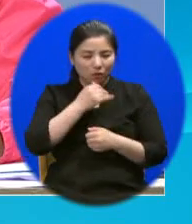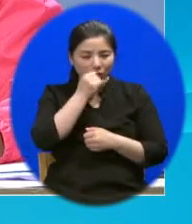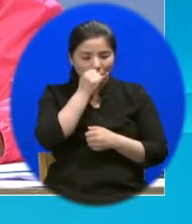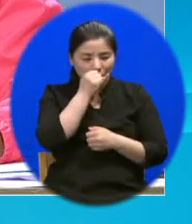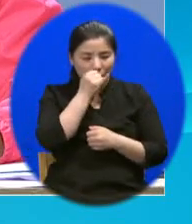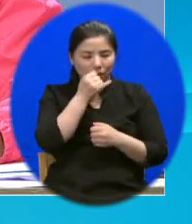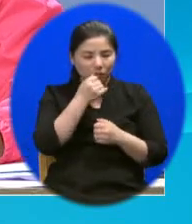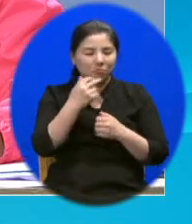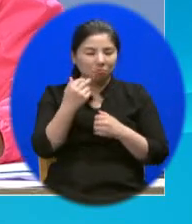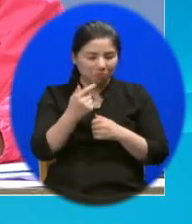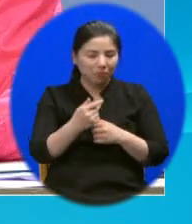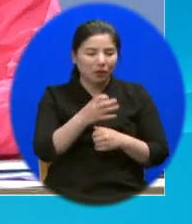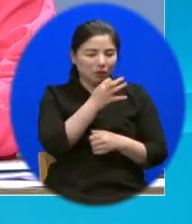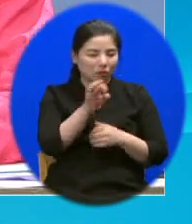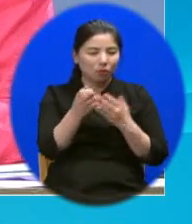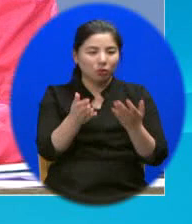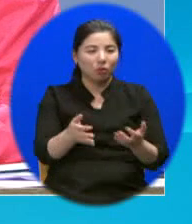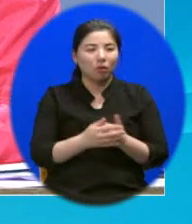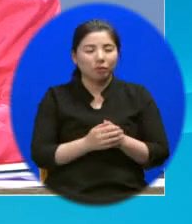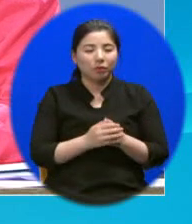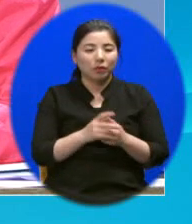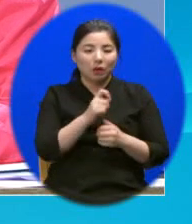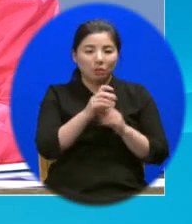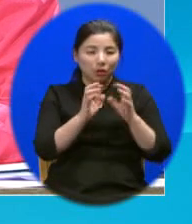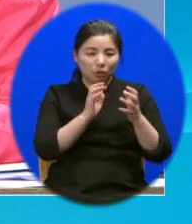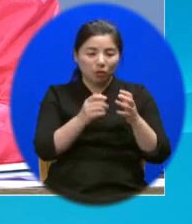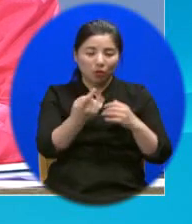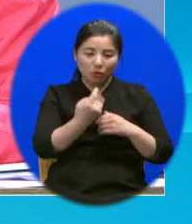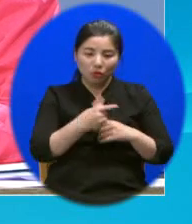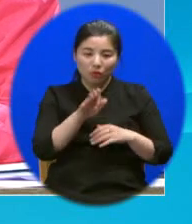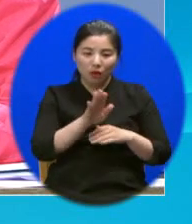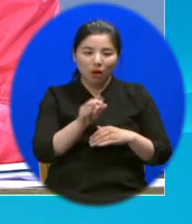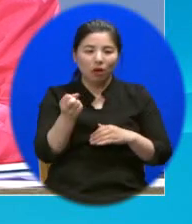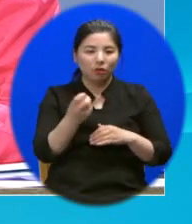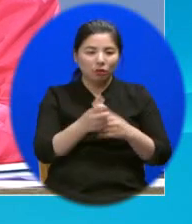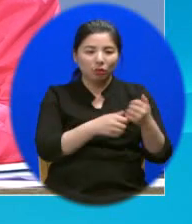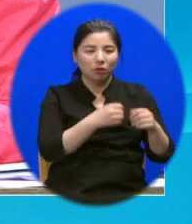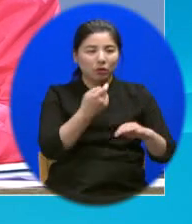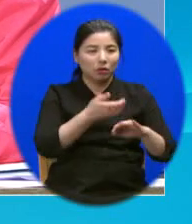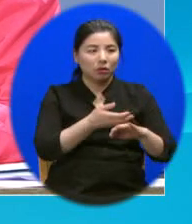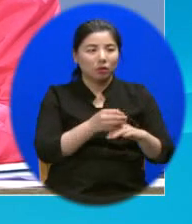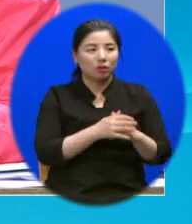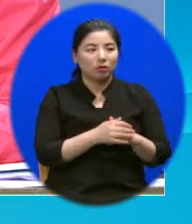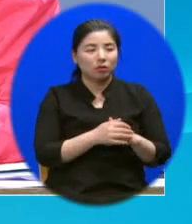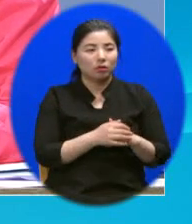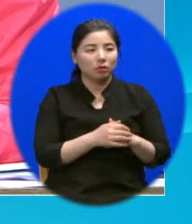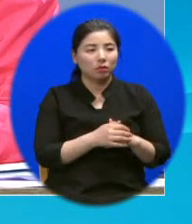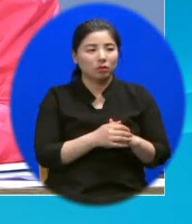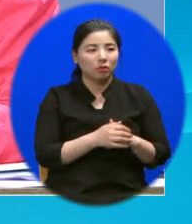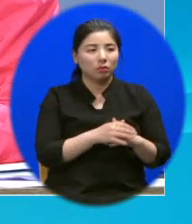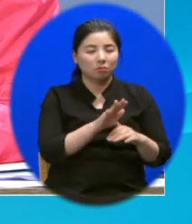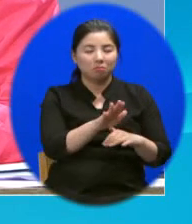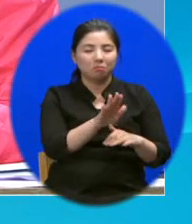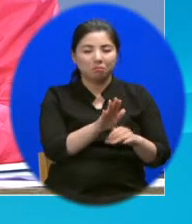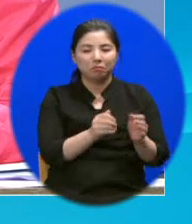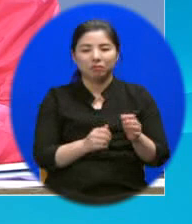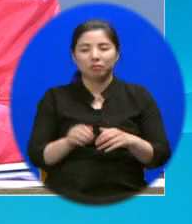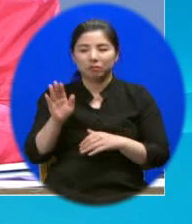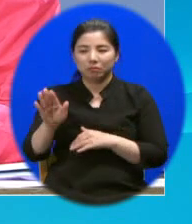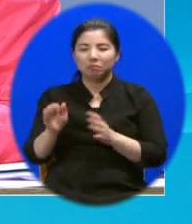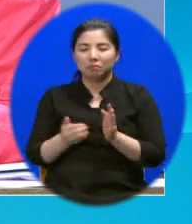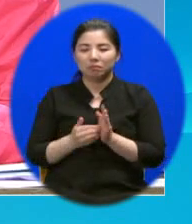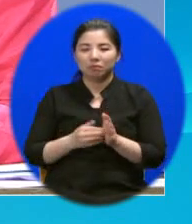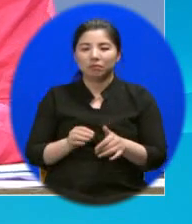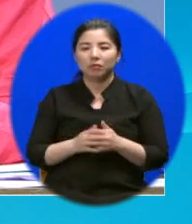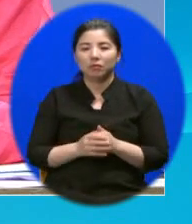시절의 달게 받겠습니다 다 tv 토론에 응하지 않은 부분 또 상대방 경사 이제 시간 됐습니다 이제 네 그만 하십시오